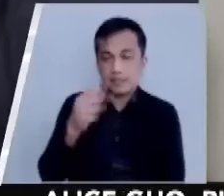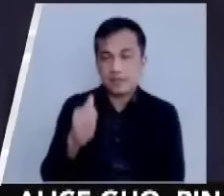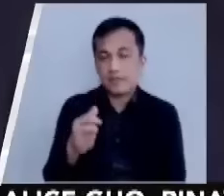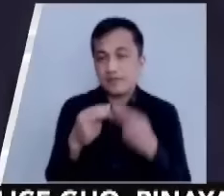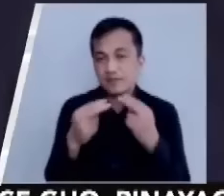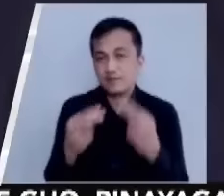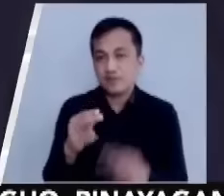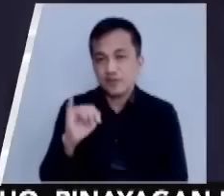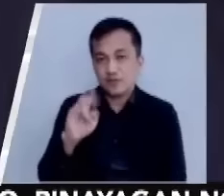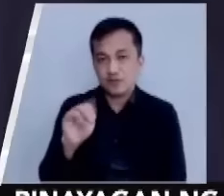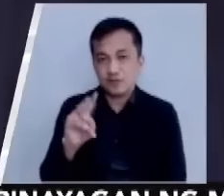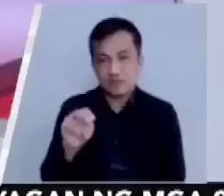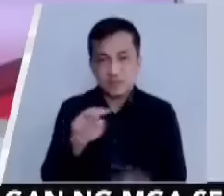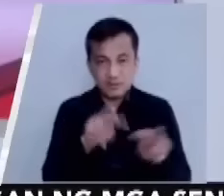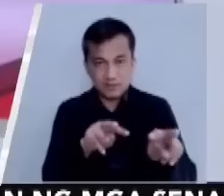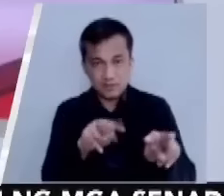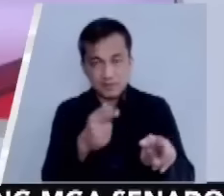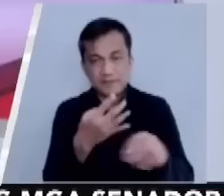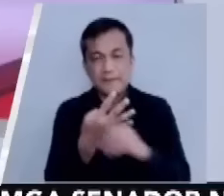Nakatutok, 24 Oras.